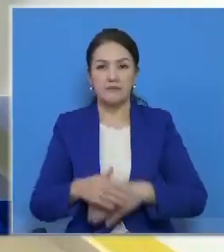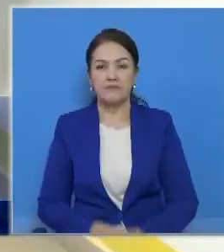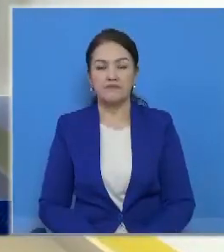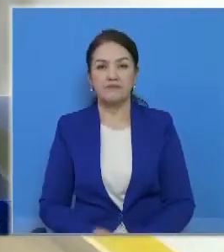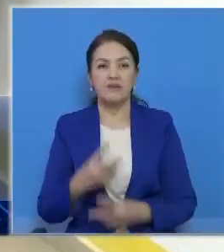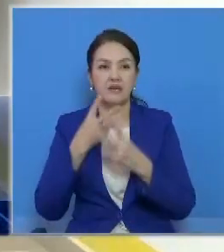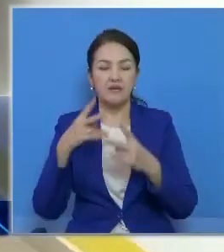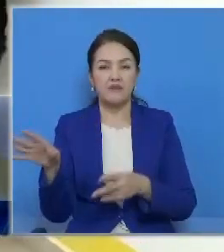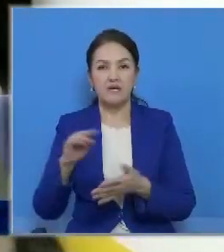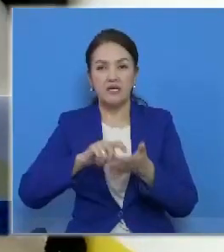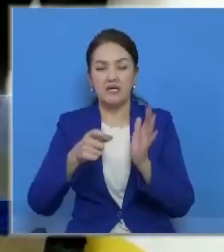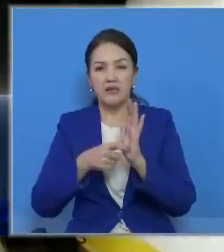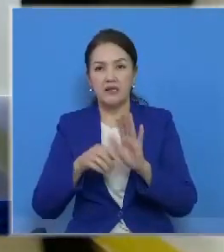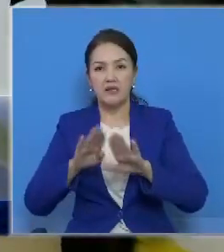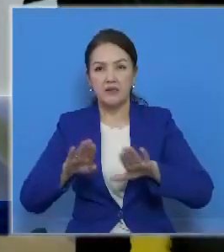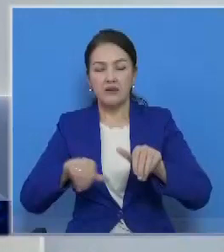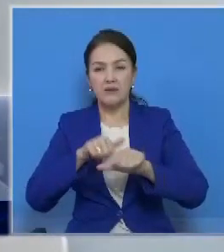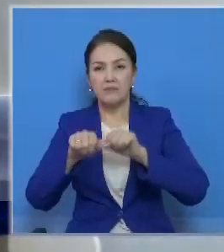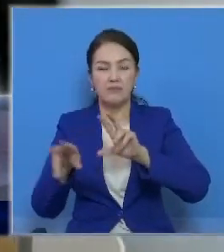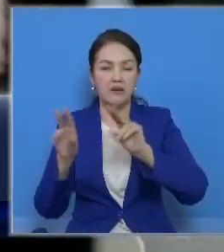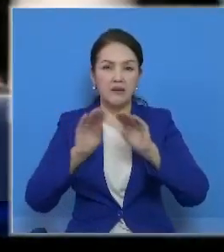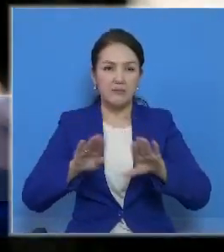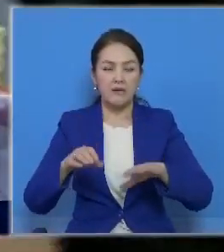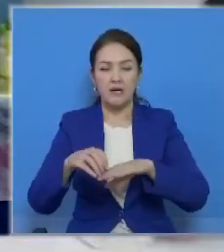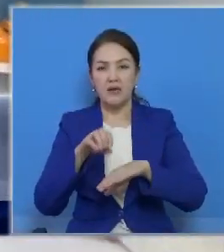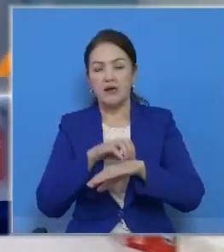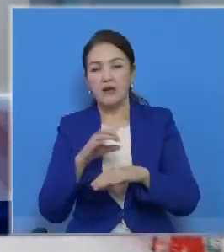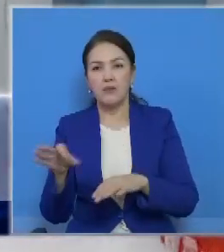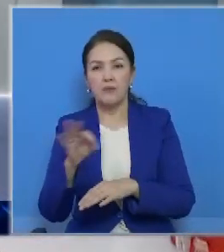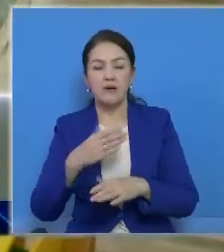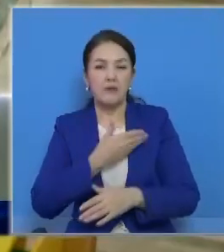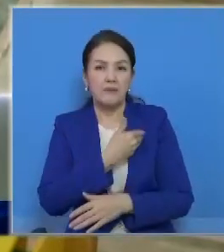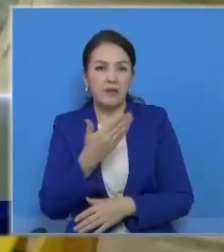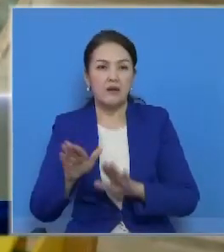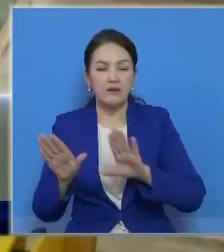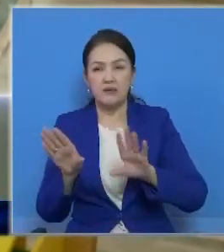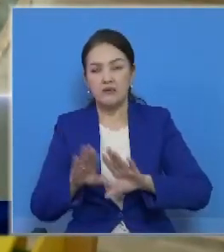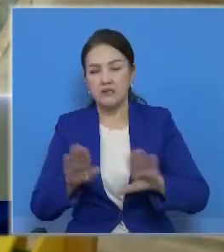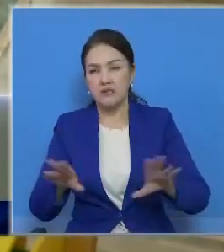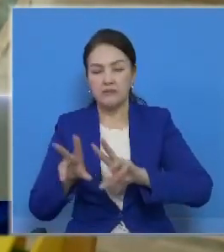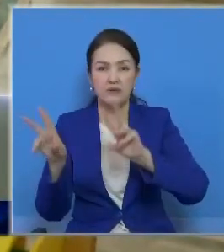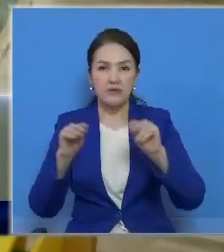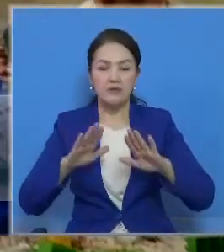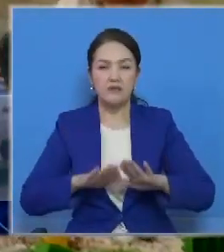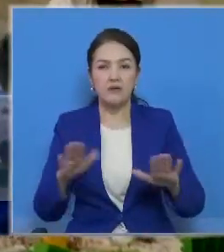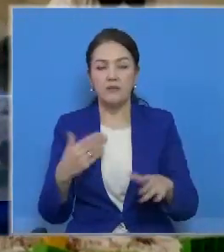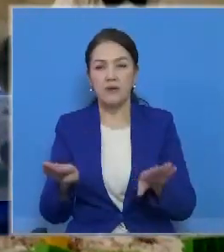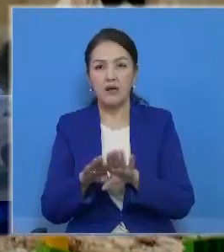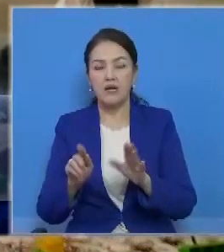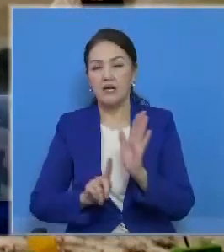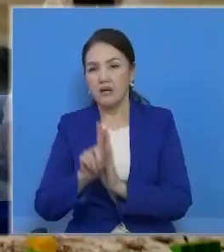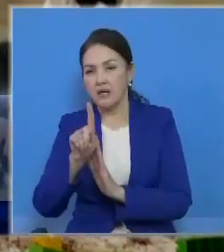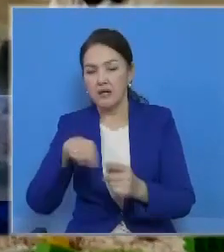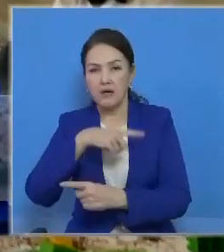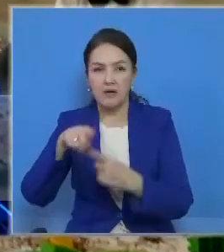осмотрев все кабинеты и зала детского сада бахытбалаки области желал детям Счастливого детства также отметим что такие